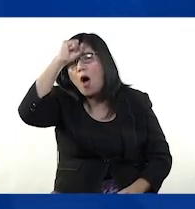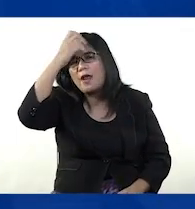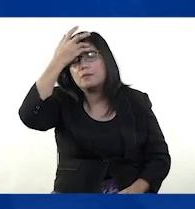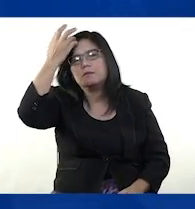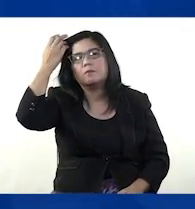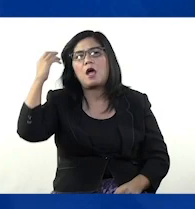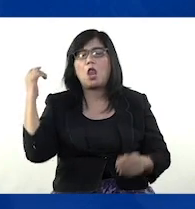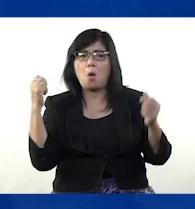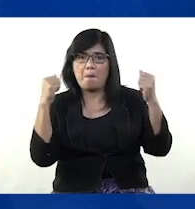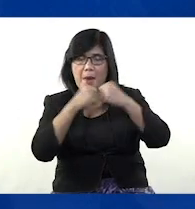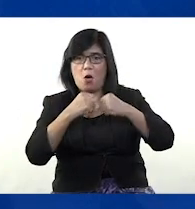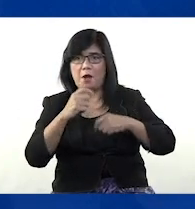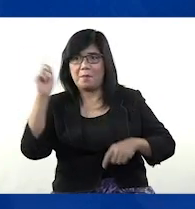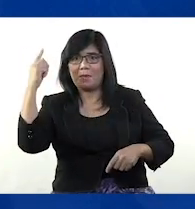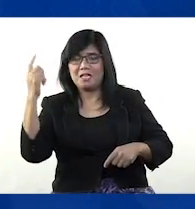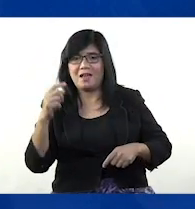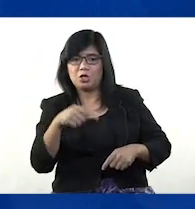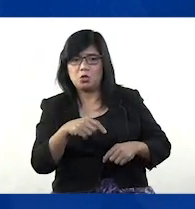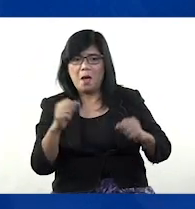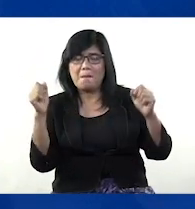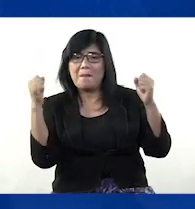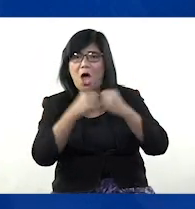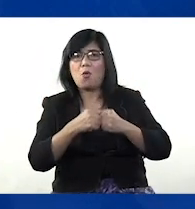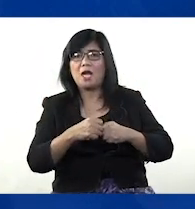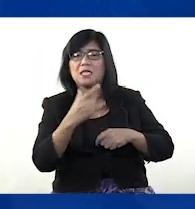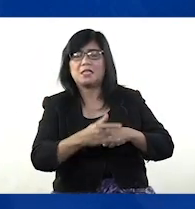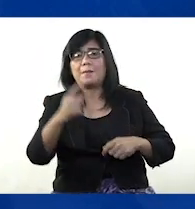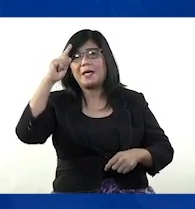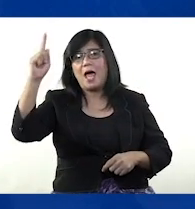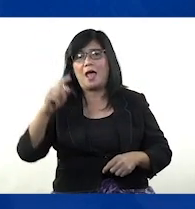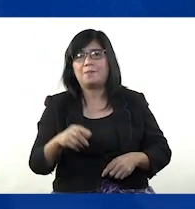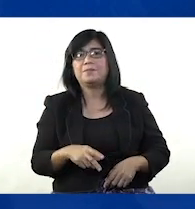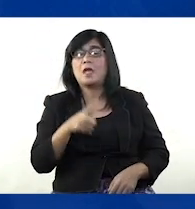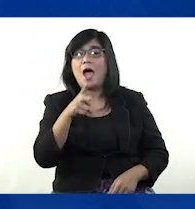melawan Pemerintah yang mengangkat telepon Allen siapa melakukannya akan mendatang hukuman sendirinya